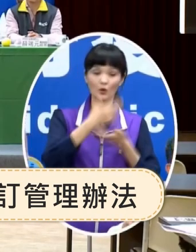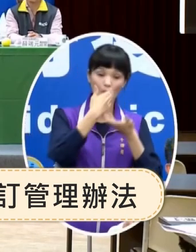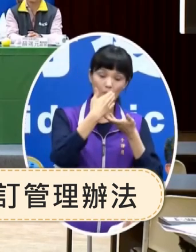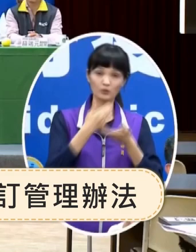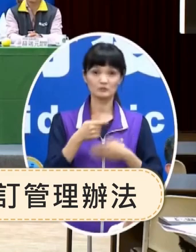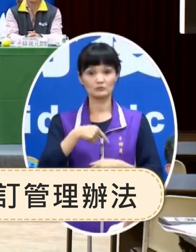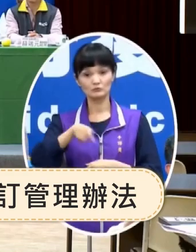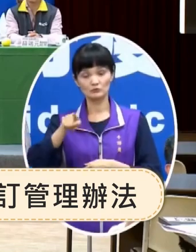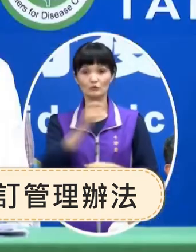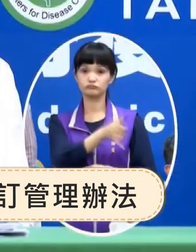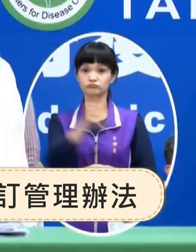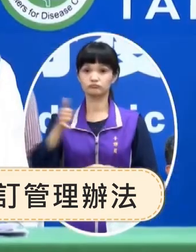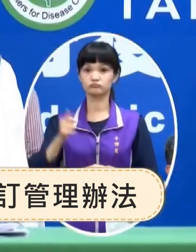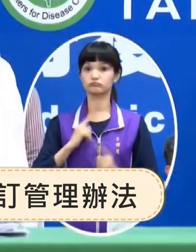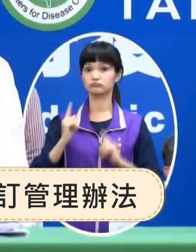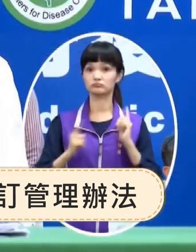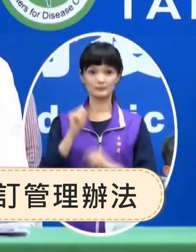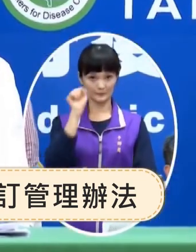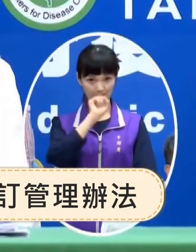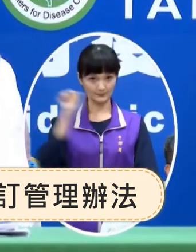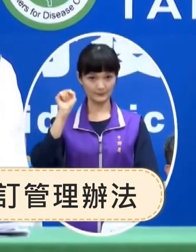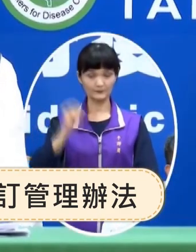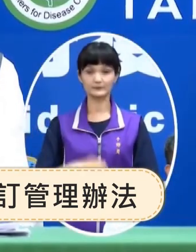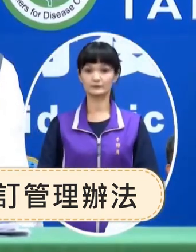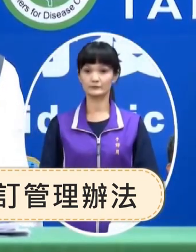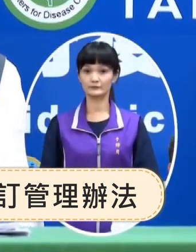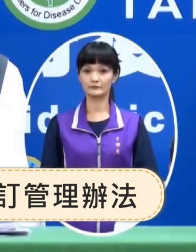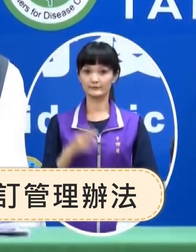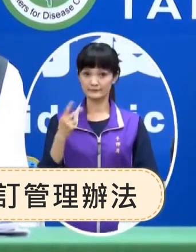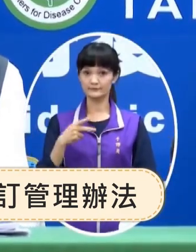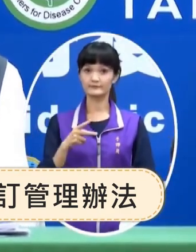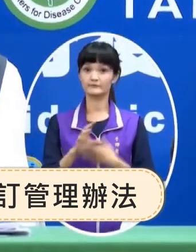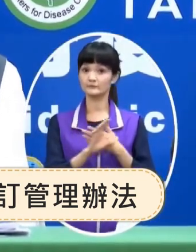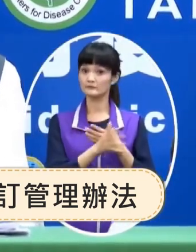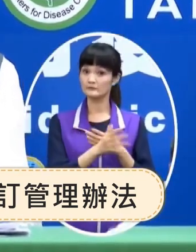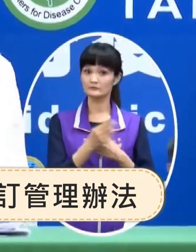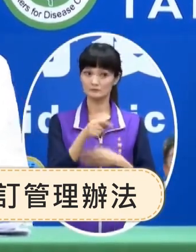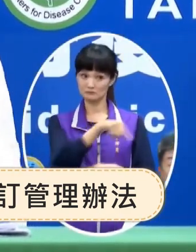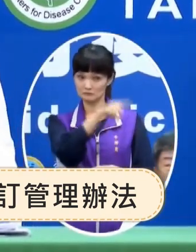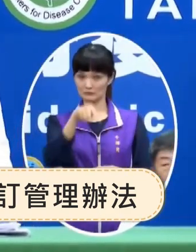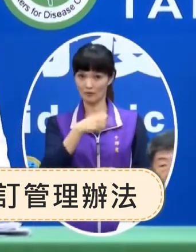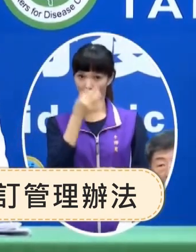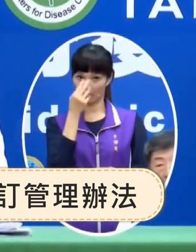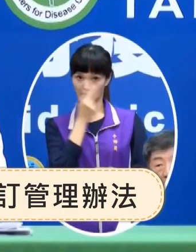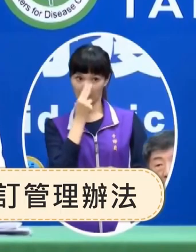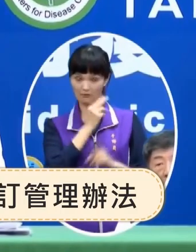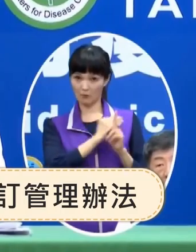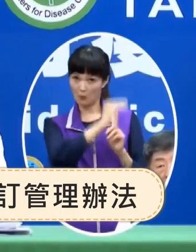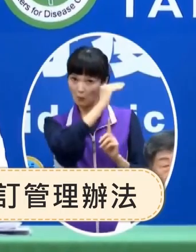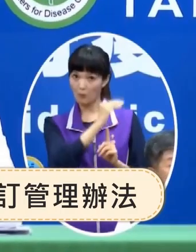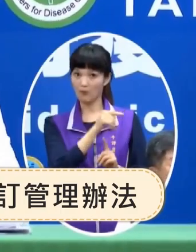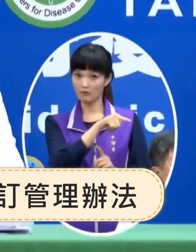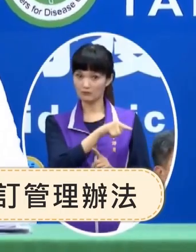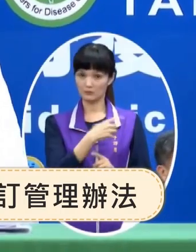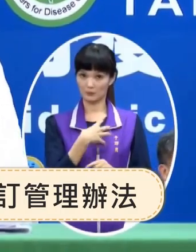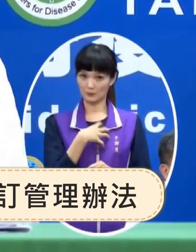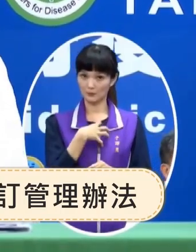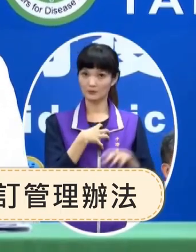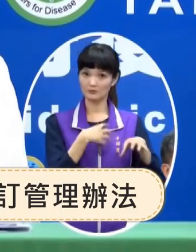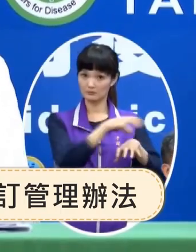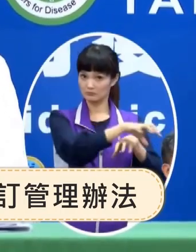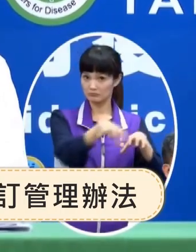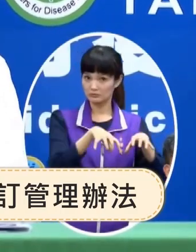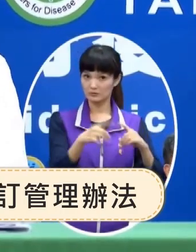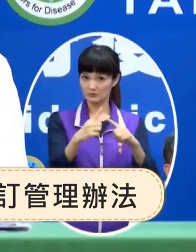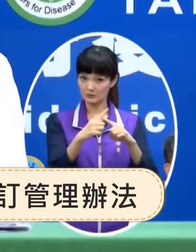所，那不要跟所以在国外相关风险比较高的场域也好，人员也好，不要